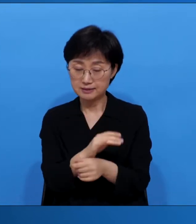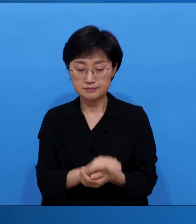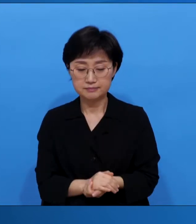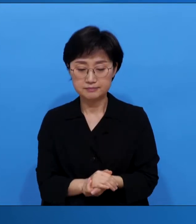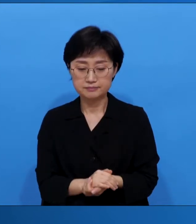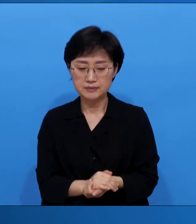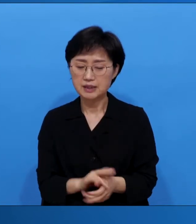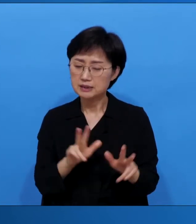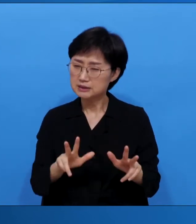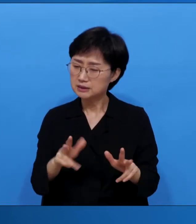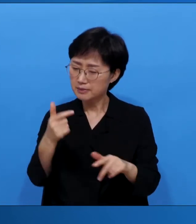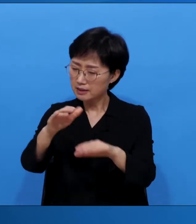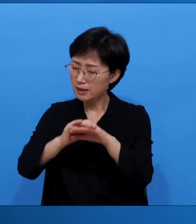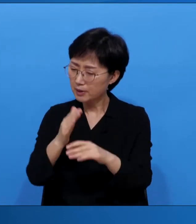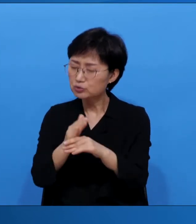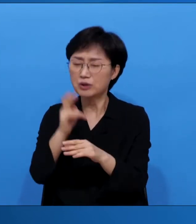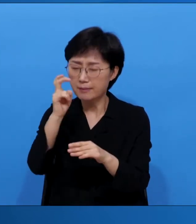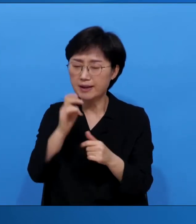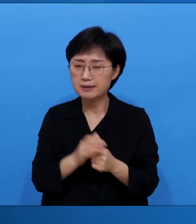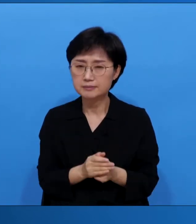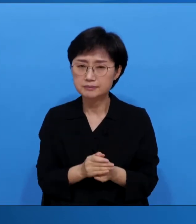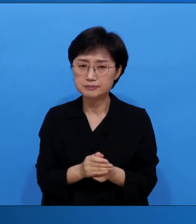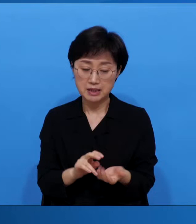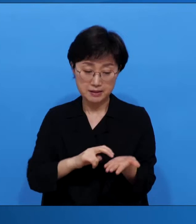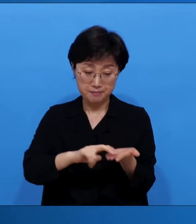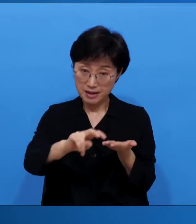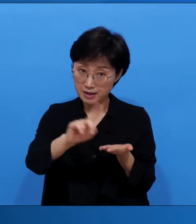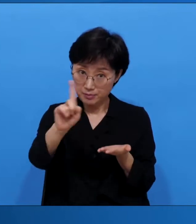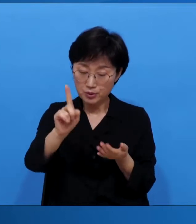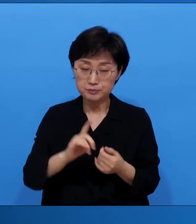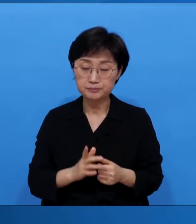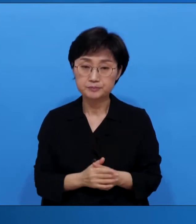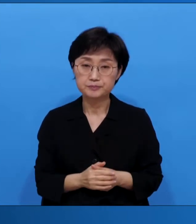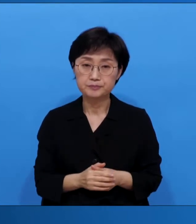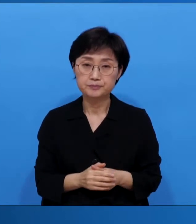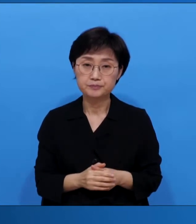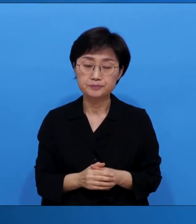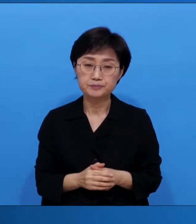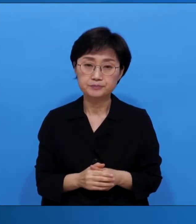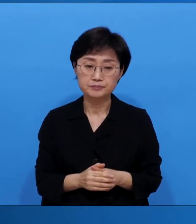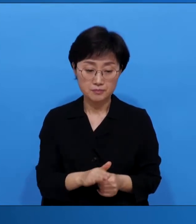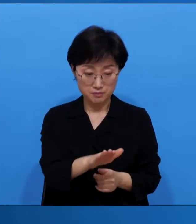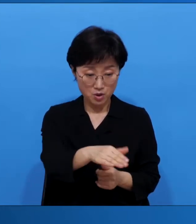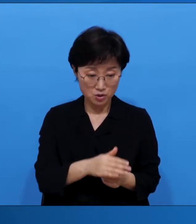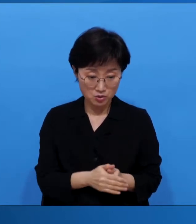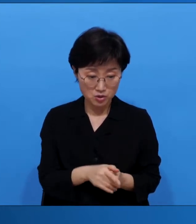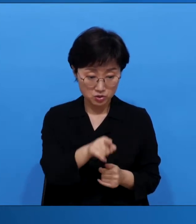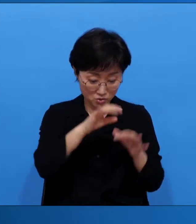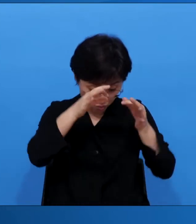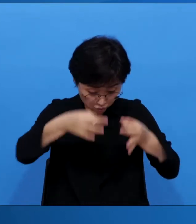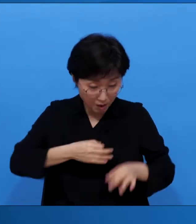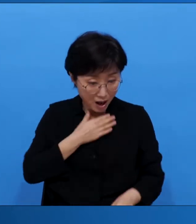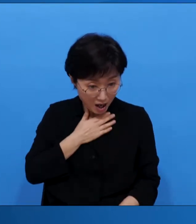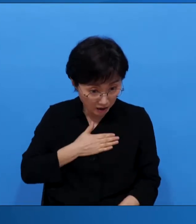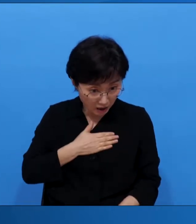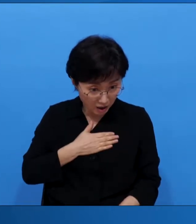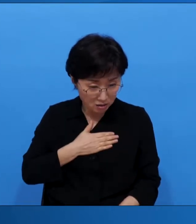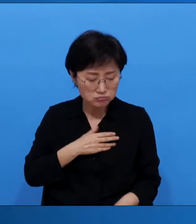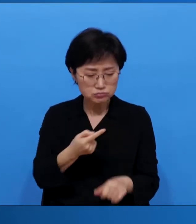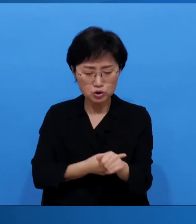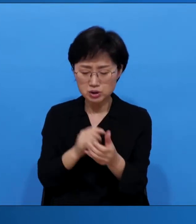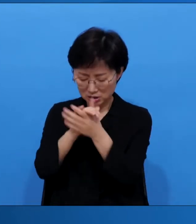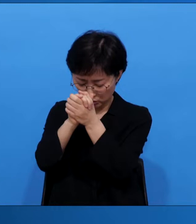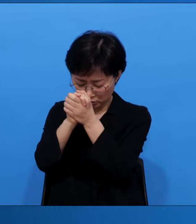지금. And I give a very simple response to that question. I think that they're listening to the message right now as well. 네가 그걸 아니까 기도하면 낫는다